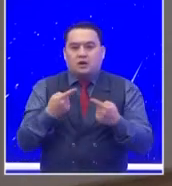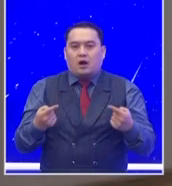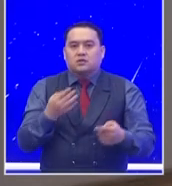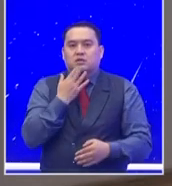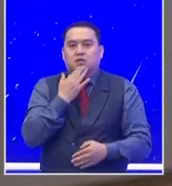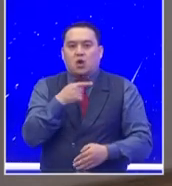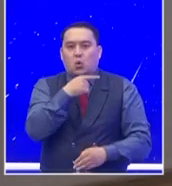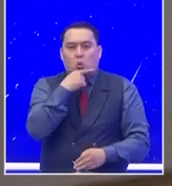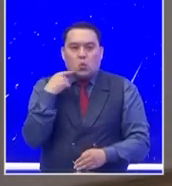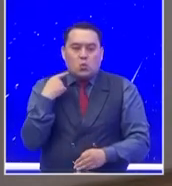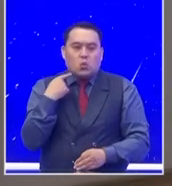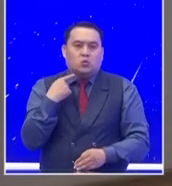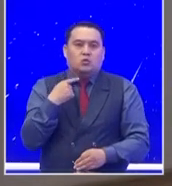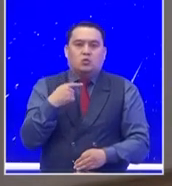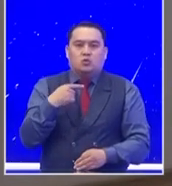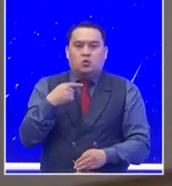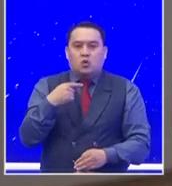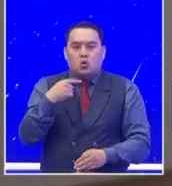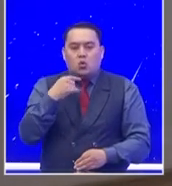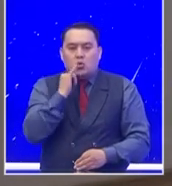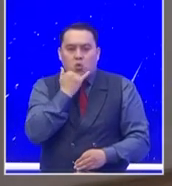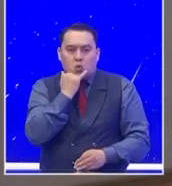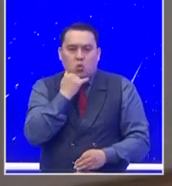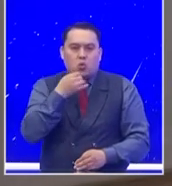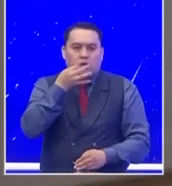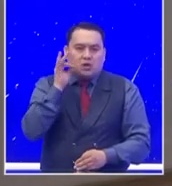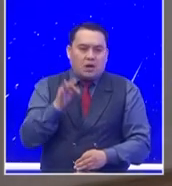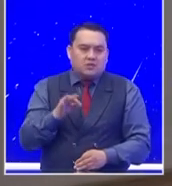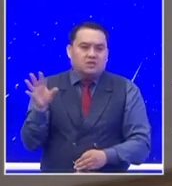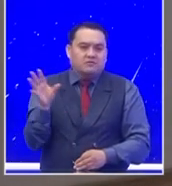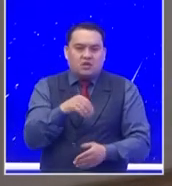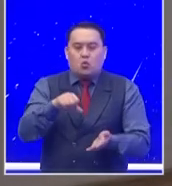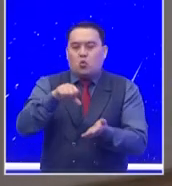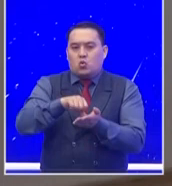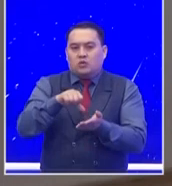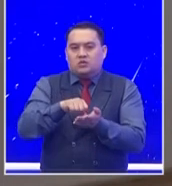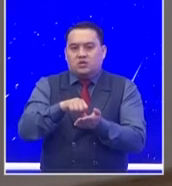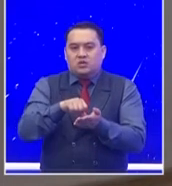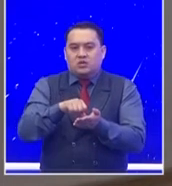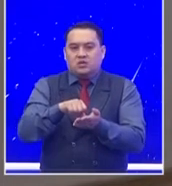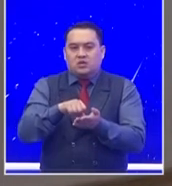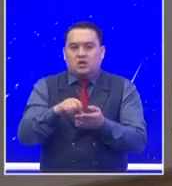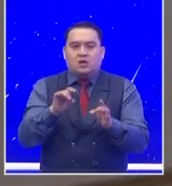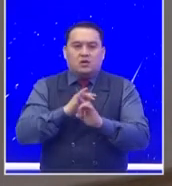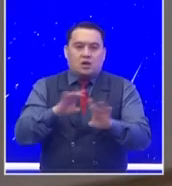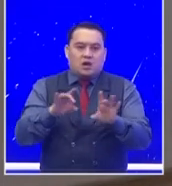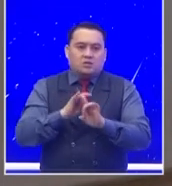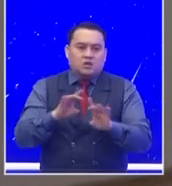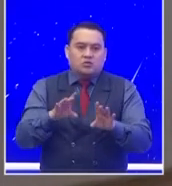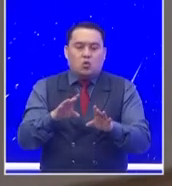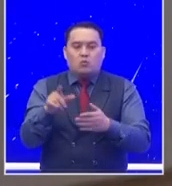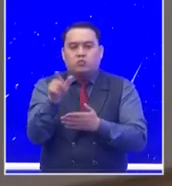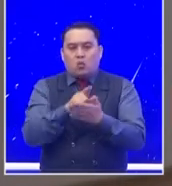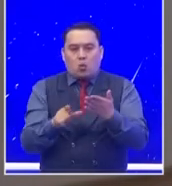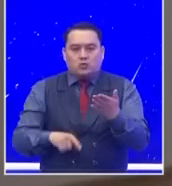основном русские дунган и уйгуры немцы все участвовали и все рассказывают допустим прозу